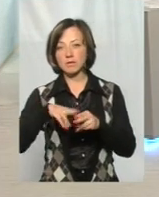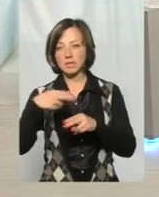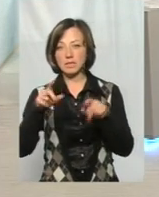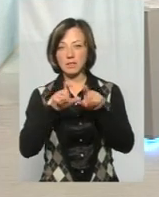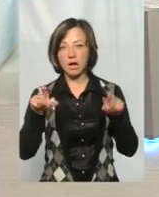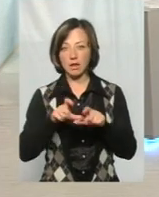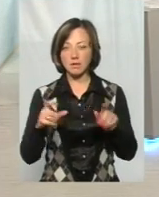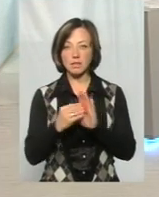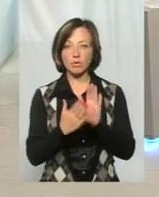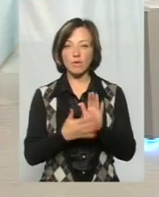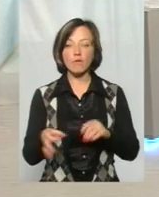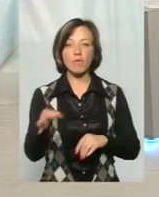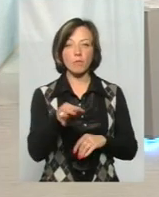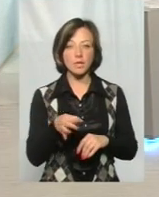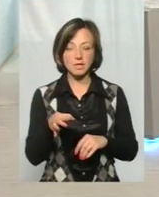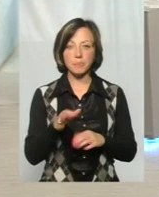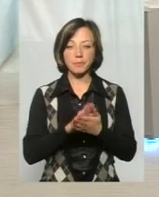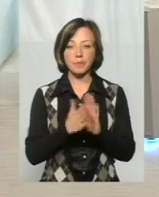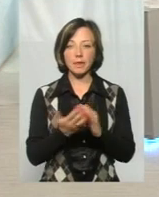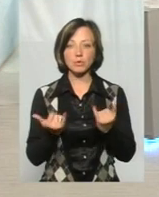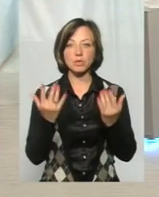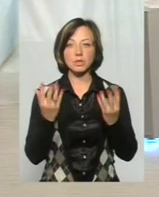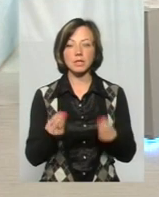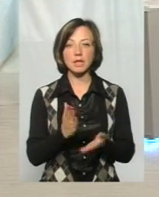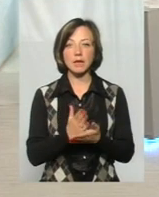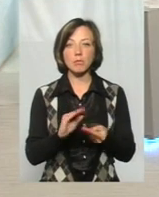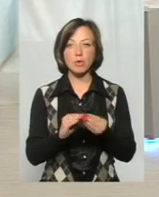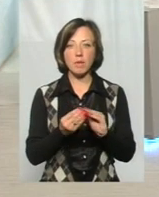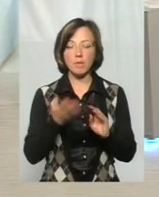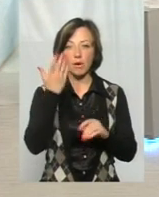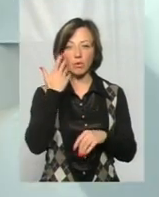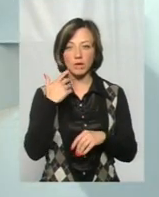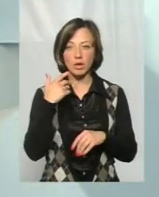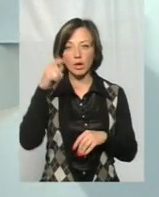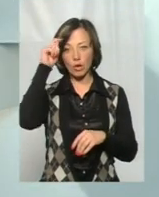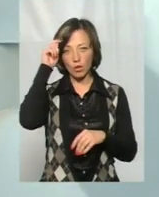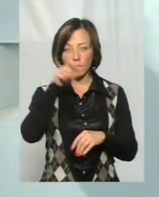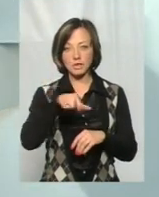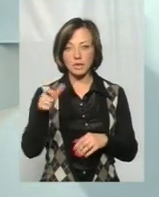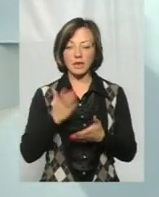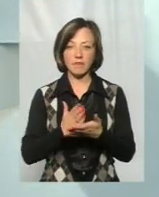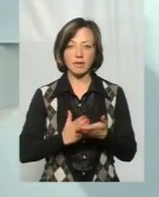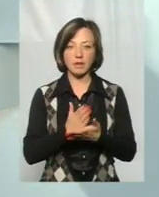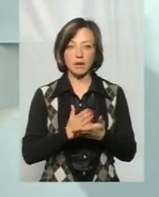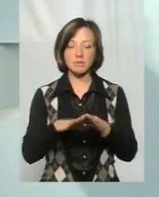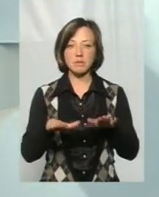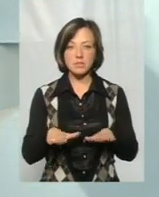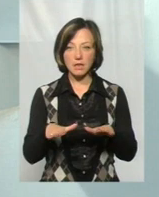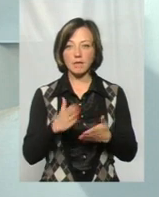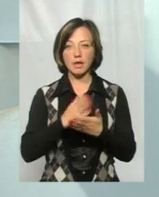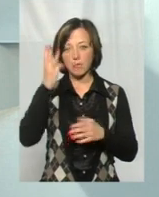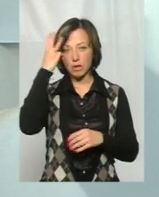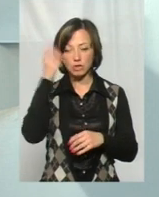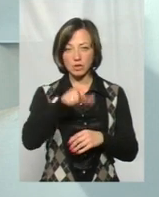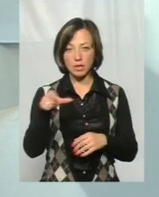які зареєстровані в області. Тобто станом на сьогодні в нас є проблема, коли хлопці-ветерани є в нас місцеві, є